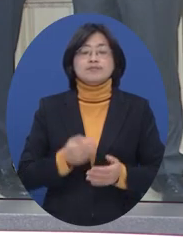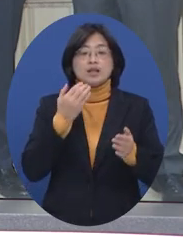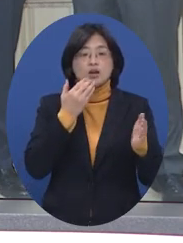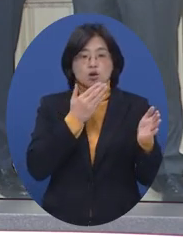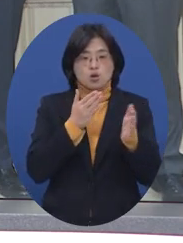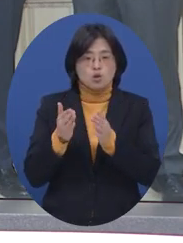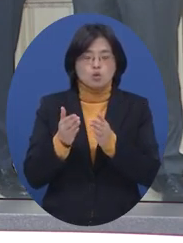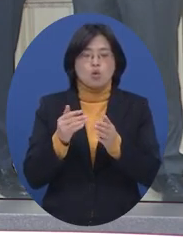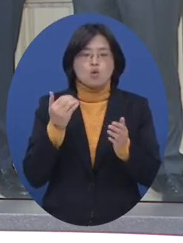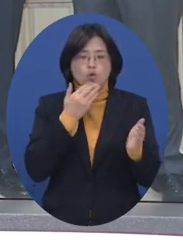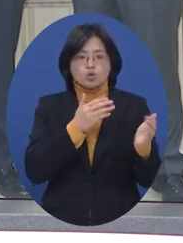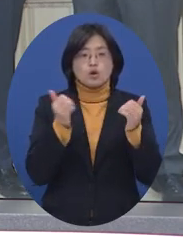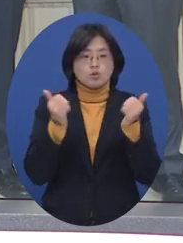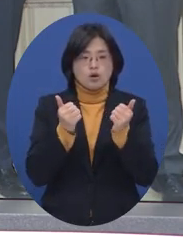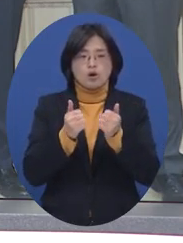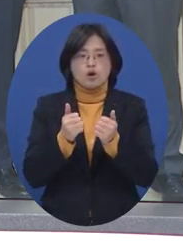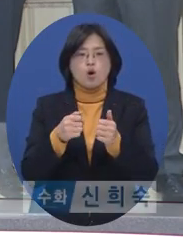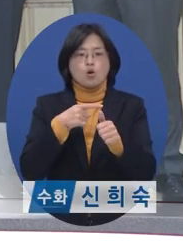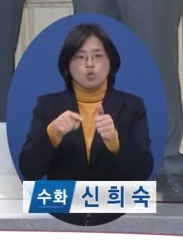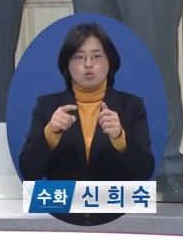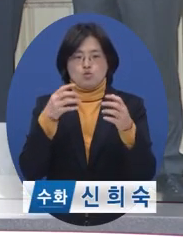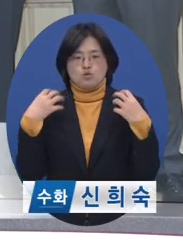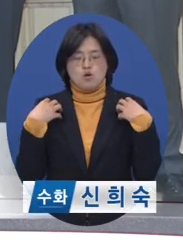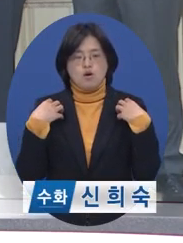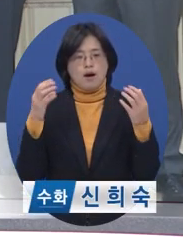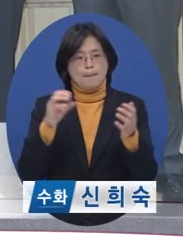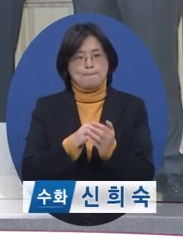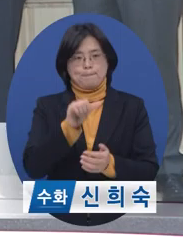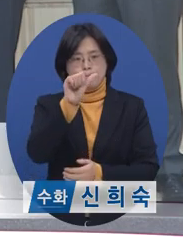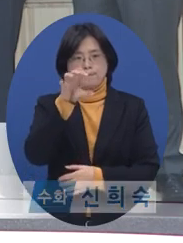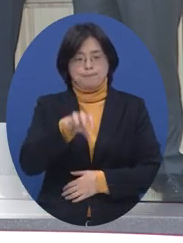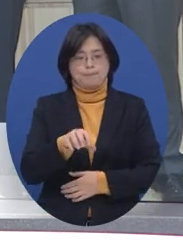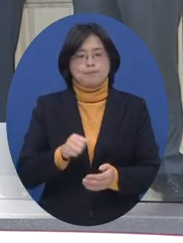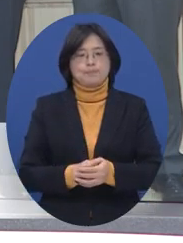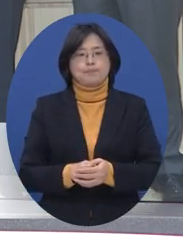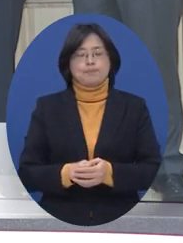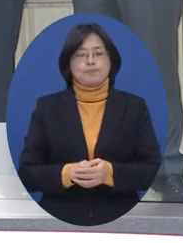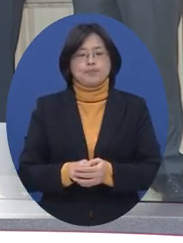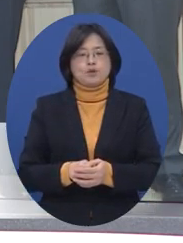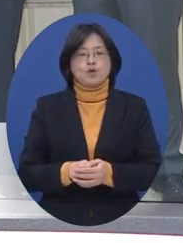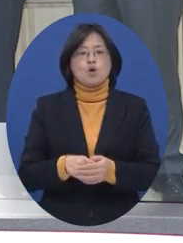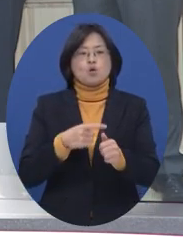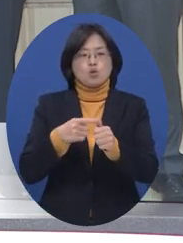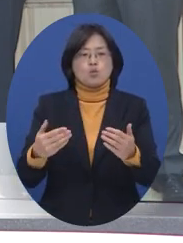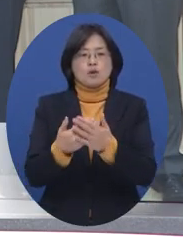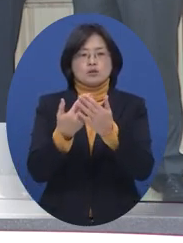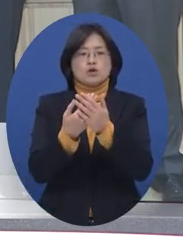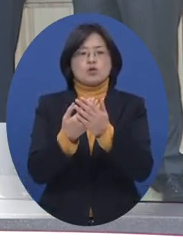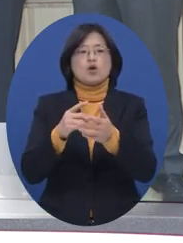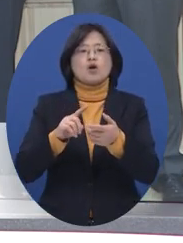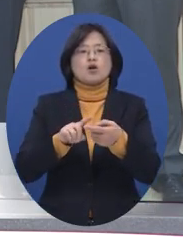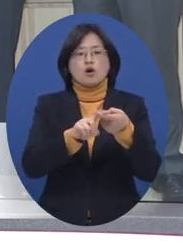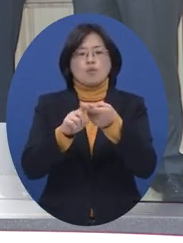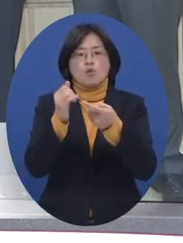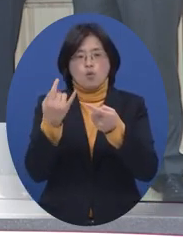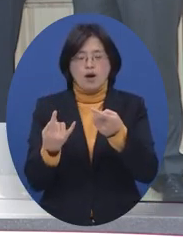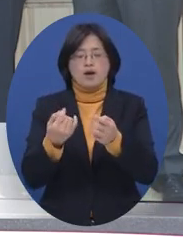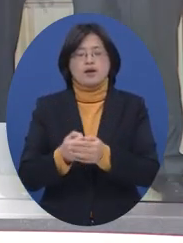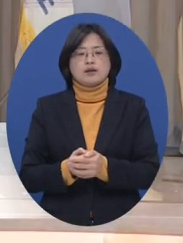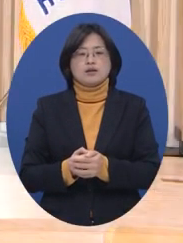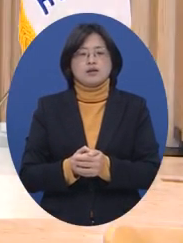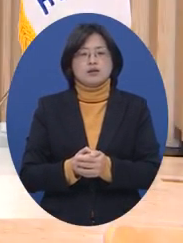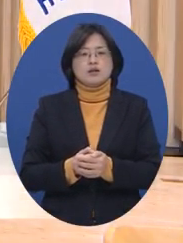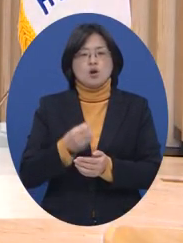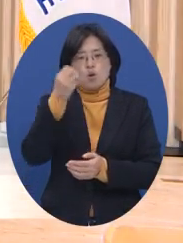경기도와 경기도의회, 경기도교육청 등 5개 기관이 18일 오늘 경기교육발전협의회 정례회에서 고교